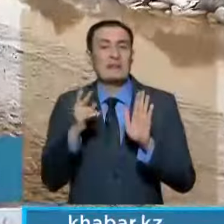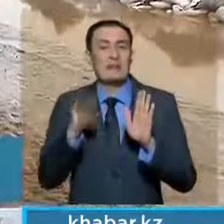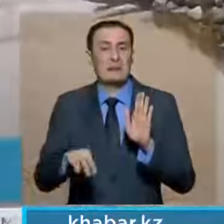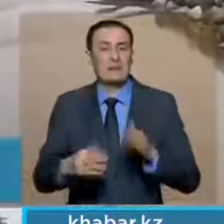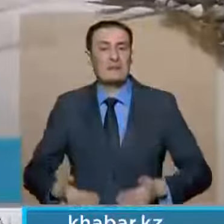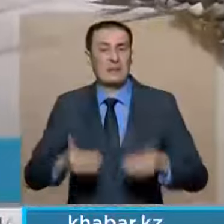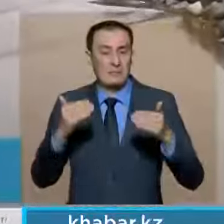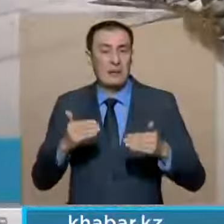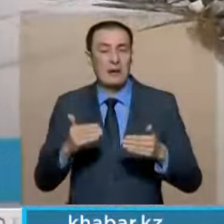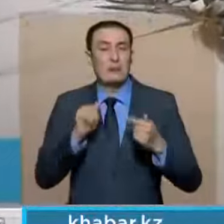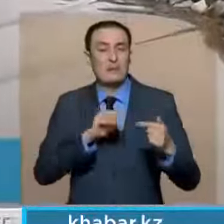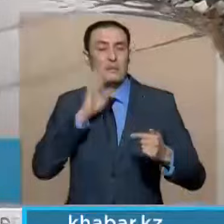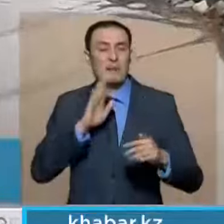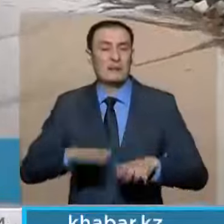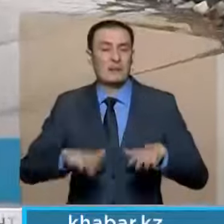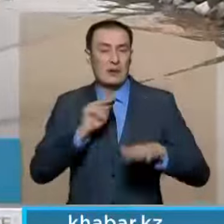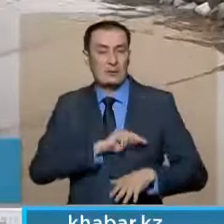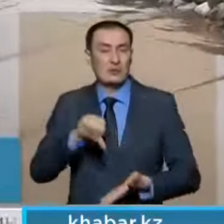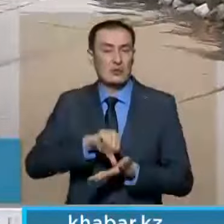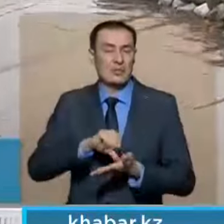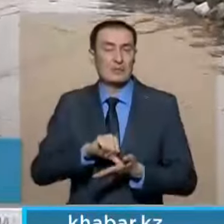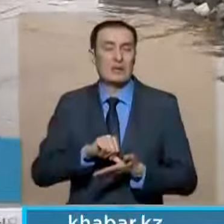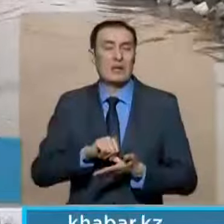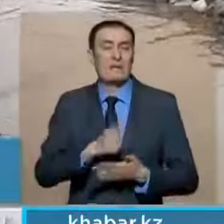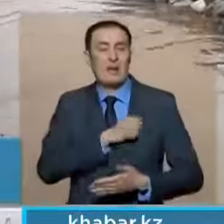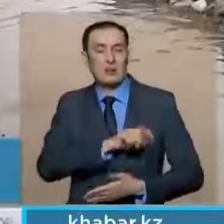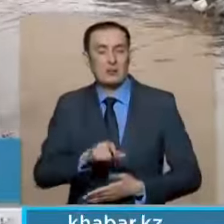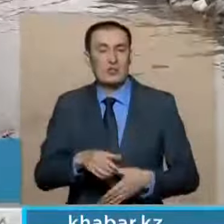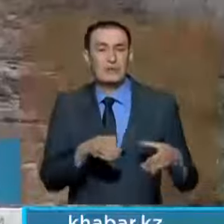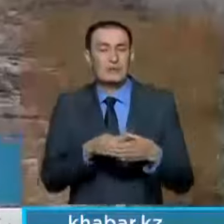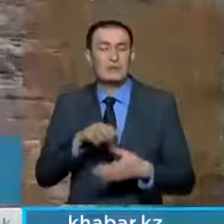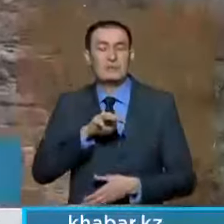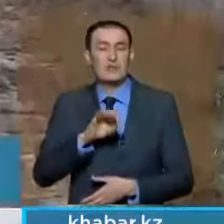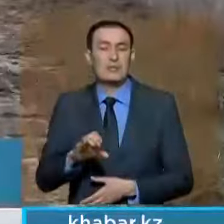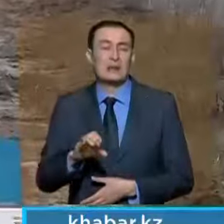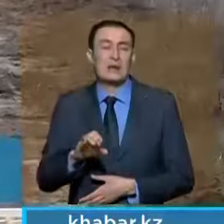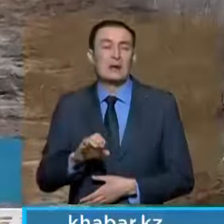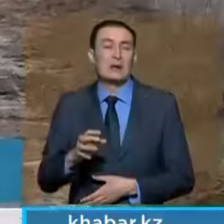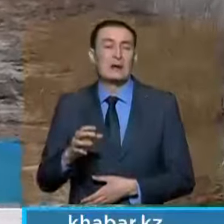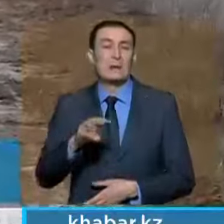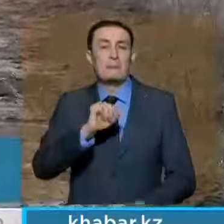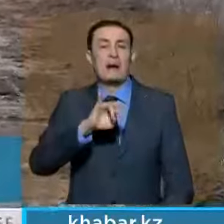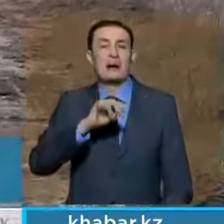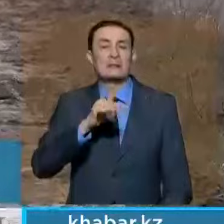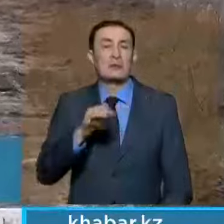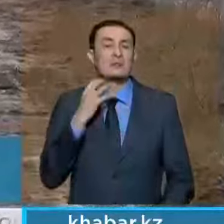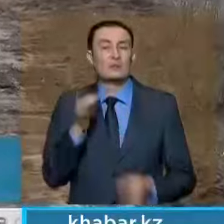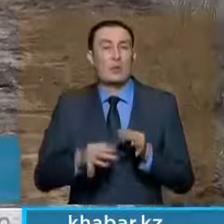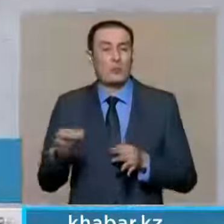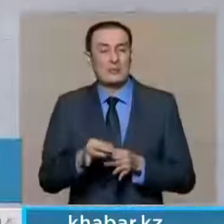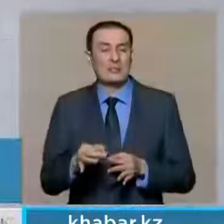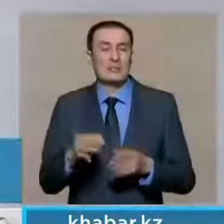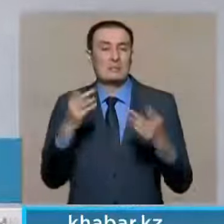километров дамб. В противопаводковых работах задействованы спасатели и военнослужащие из Мангыстауской и Кызылординской областей. По последним